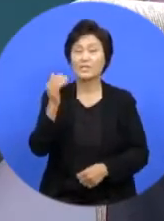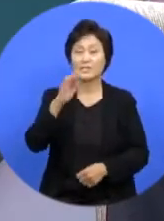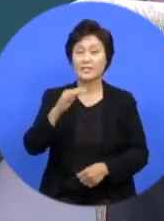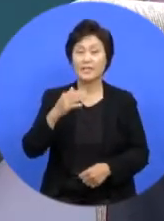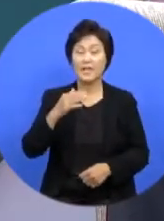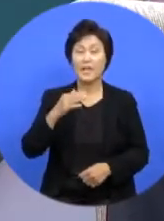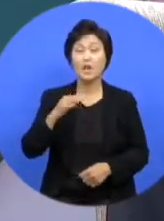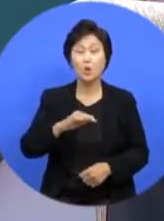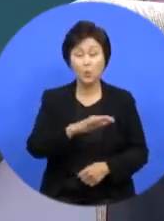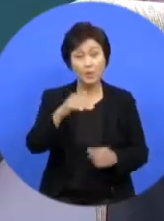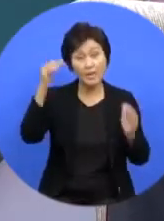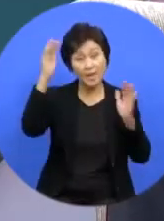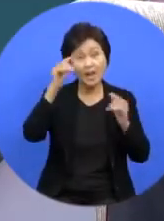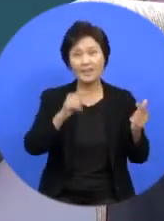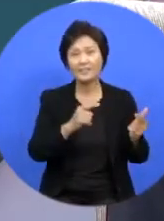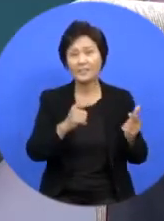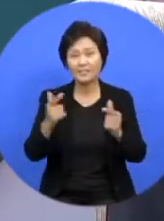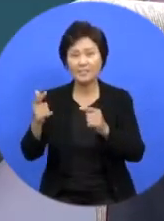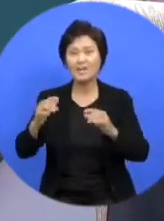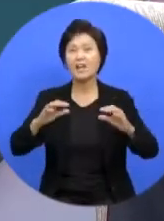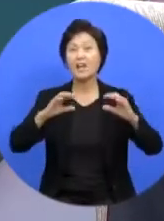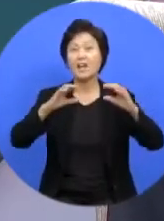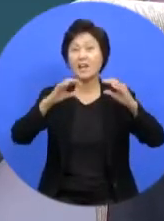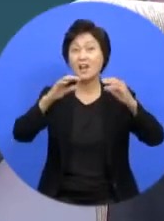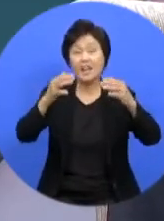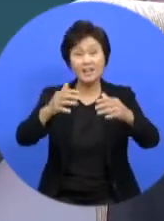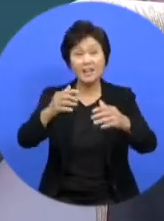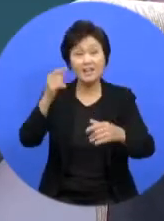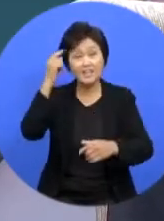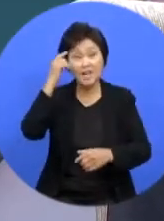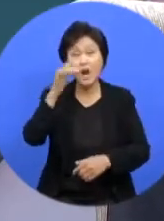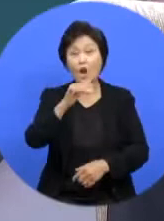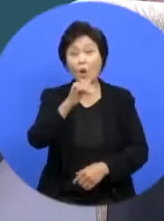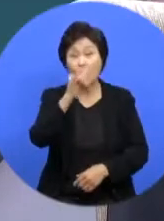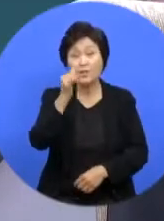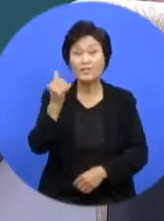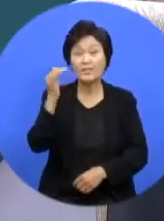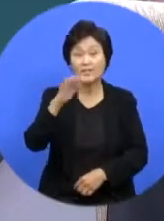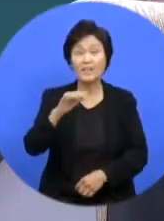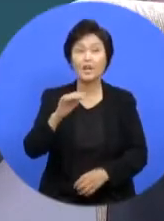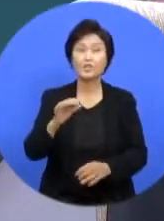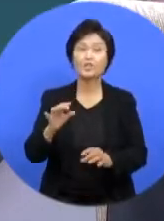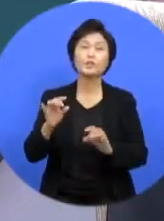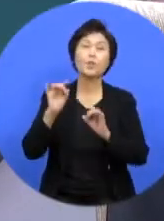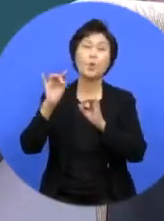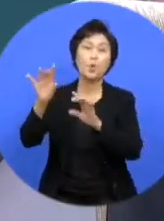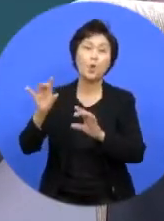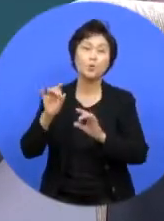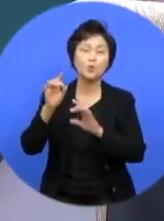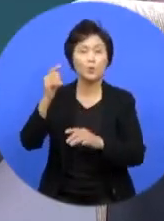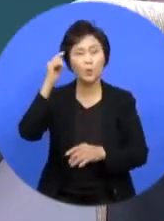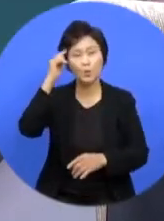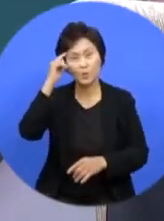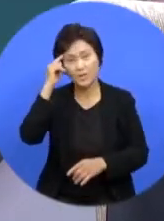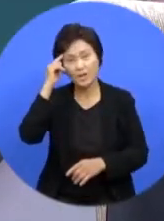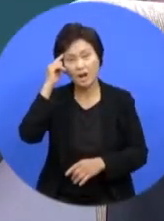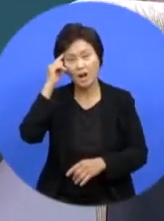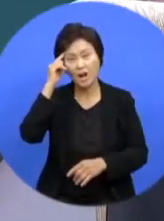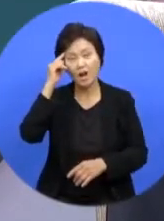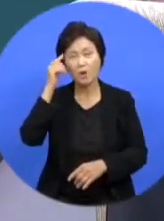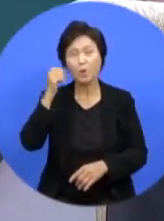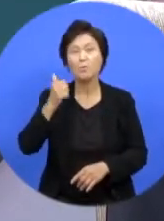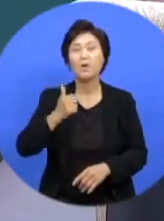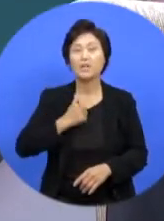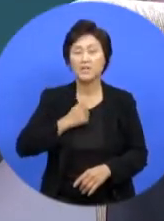다 생각하니까 네네. 뭐 미국은 지금 위험하다 그러면 호주도 생각하고 네. 캐나다 생각하고 그런 걸 다 이제 학생들이랑